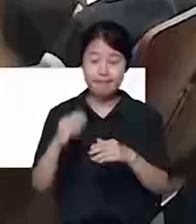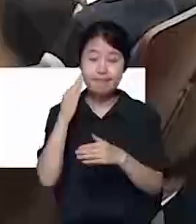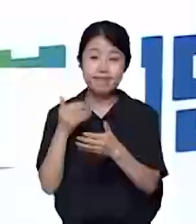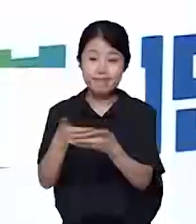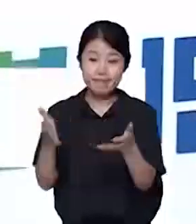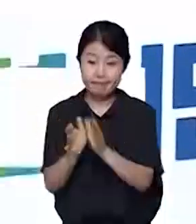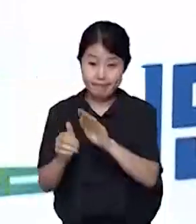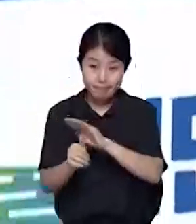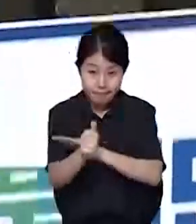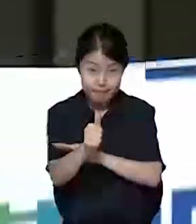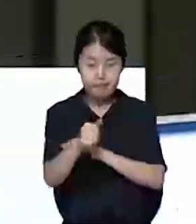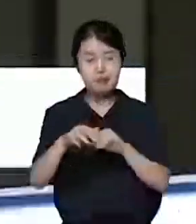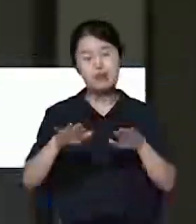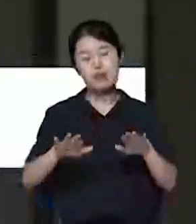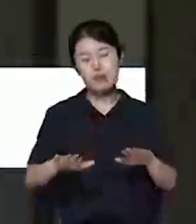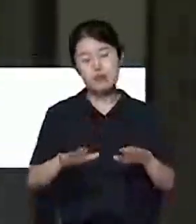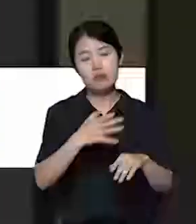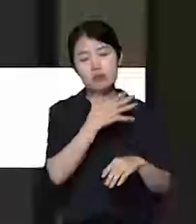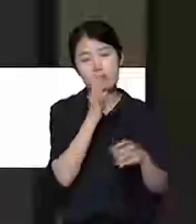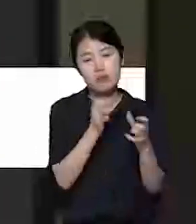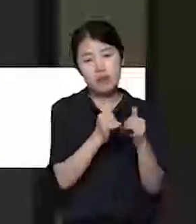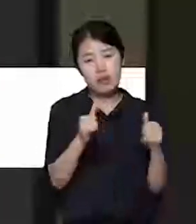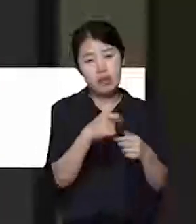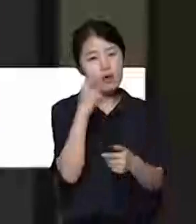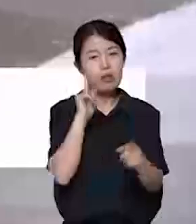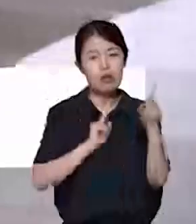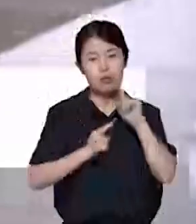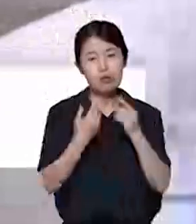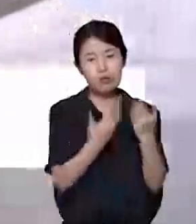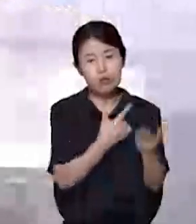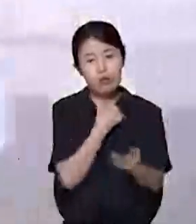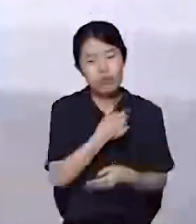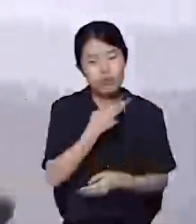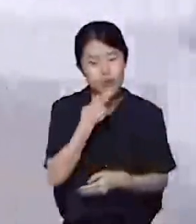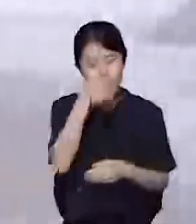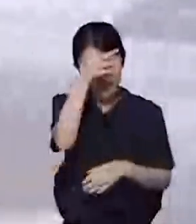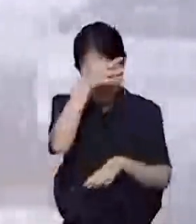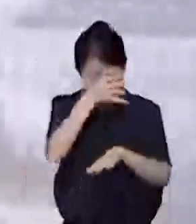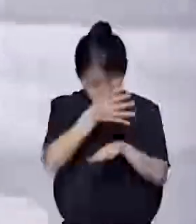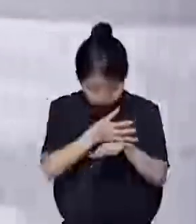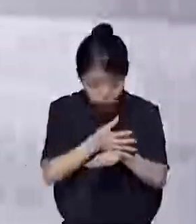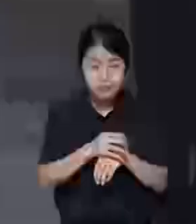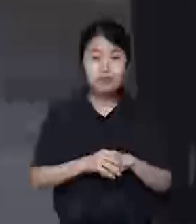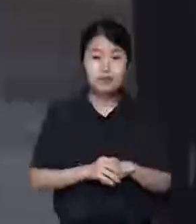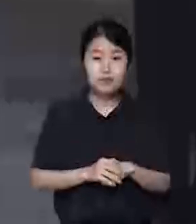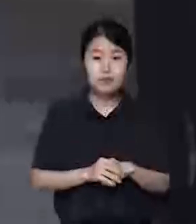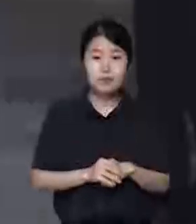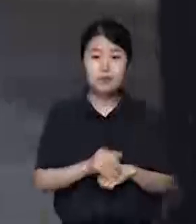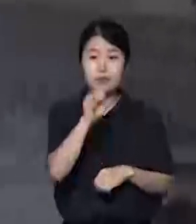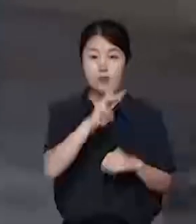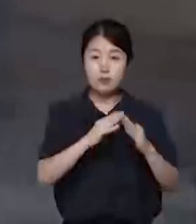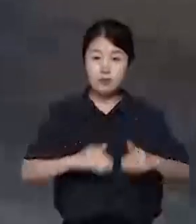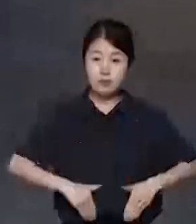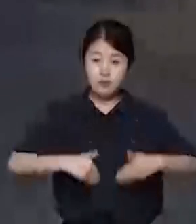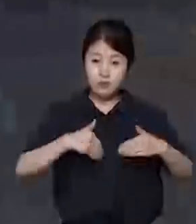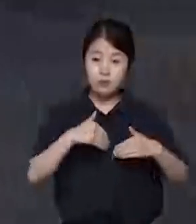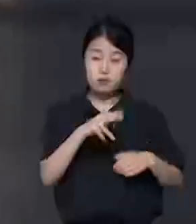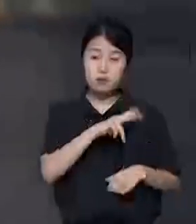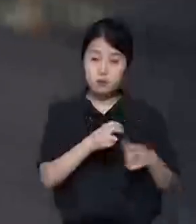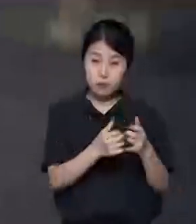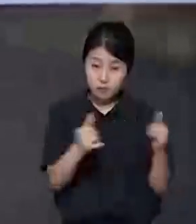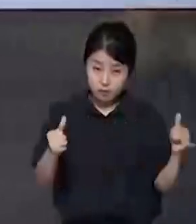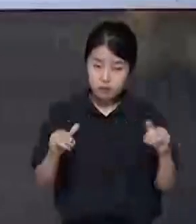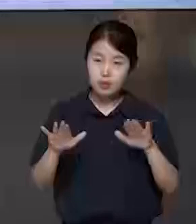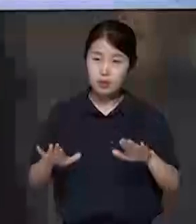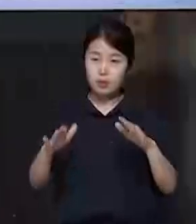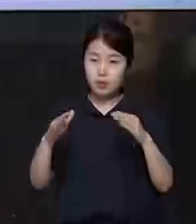상처주는 언행을 하지 않겠다며 고개를 숙였습니다. 상당수 광주 전남 의원들도 계파를 가리지 않고